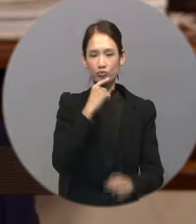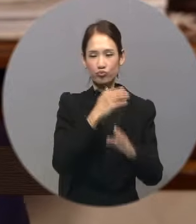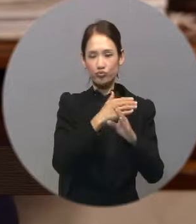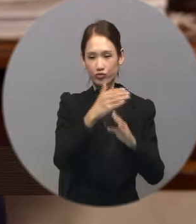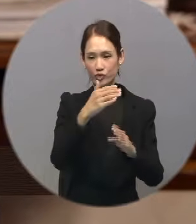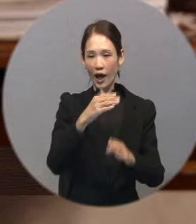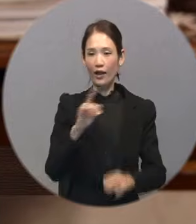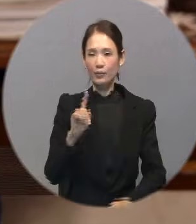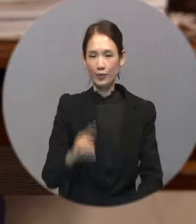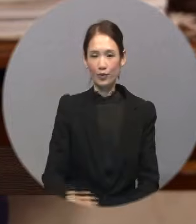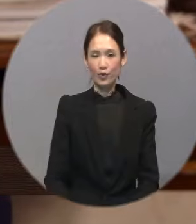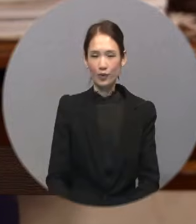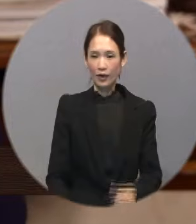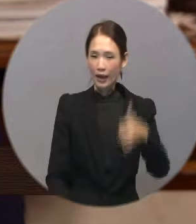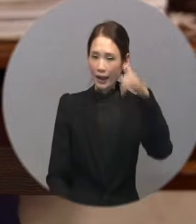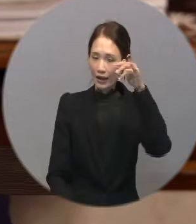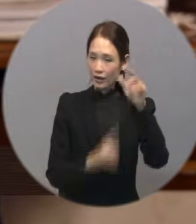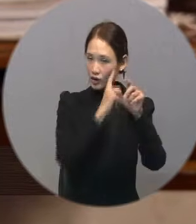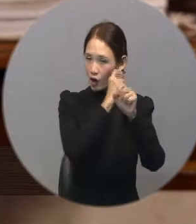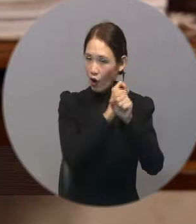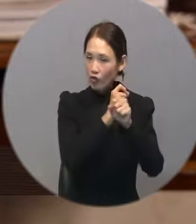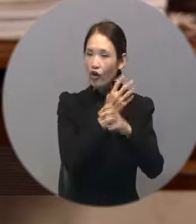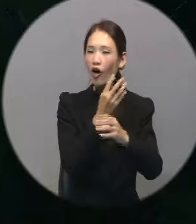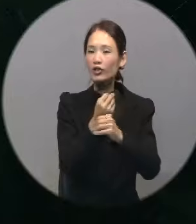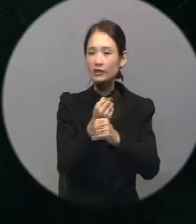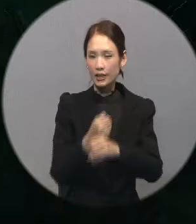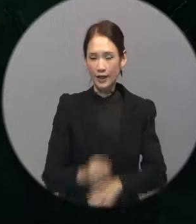북한은 언제부터 AI를 연구하기 시작했을까요?